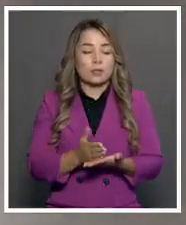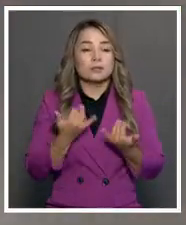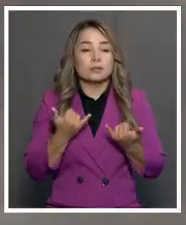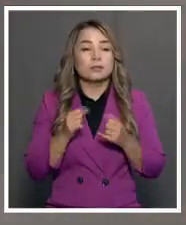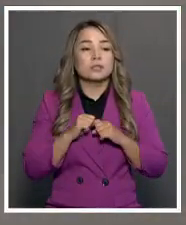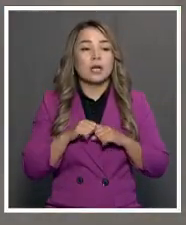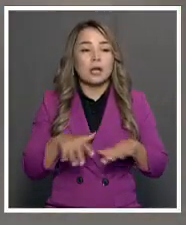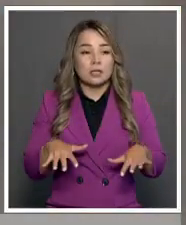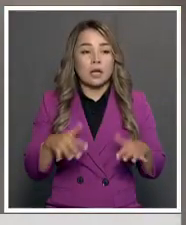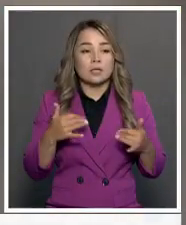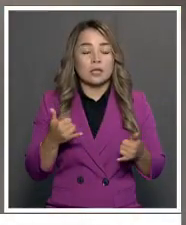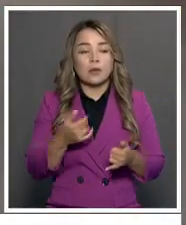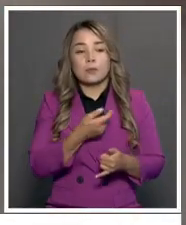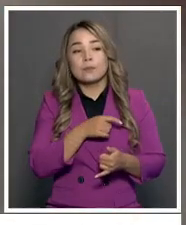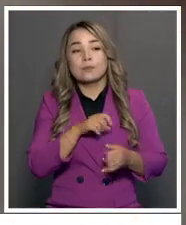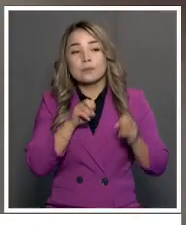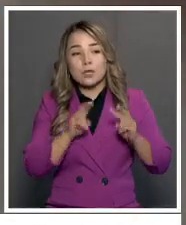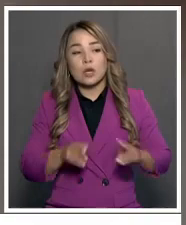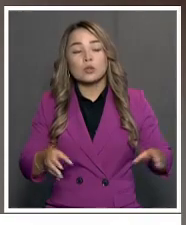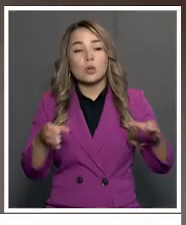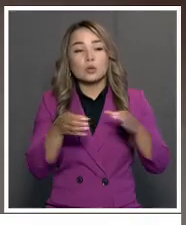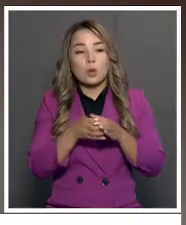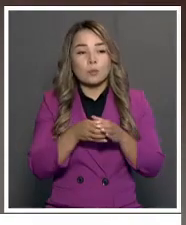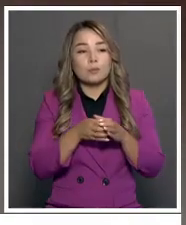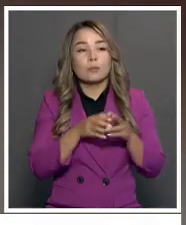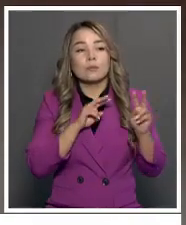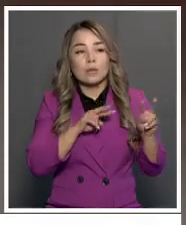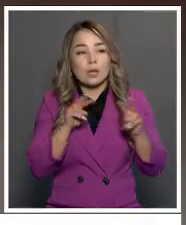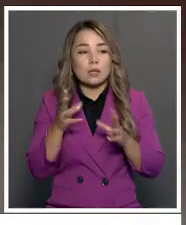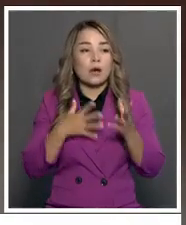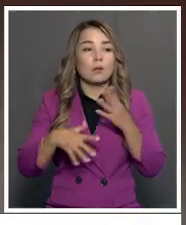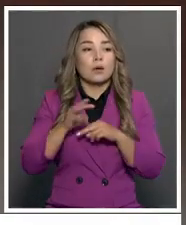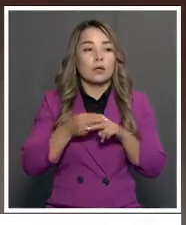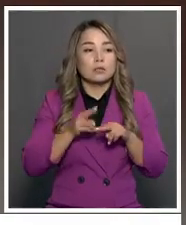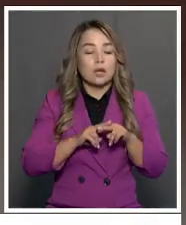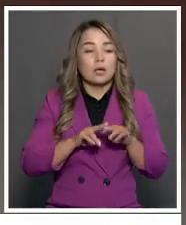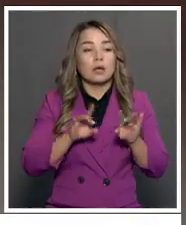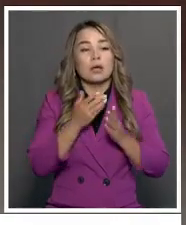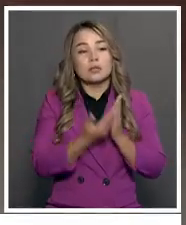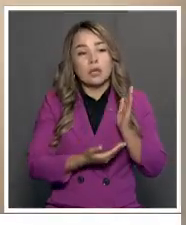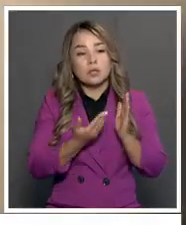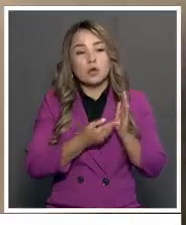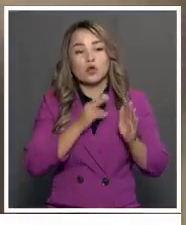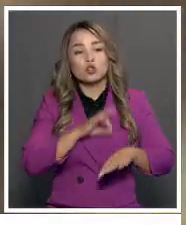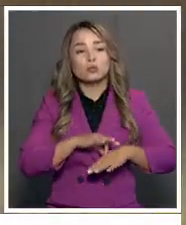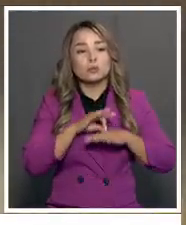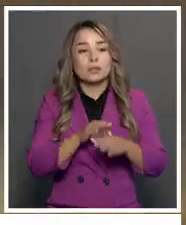мынау мобильді группамен біргелікті, барлығы түсіндіру жұмыстары жүргізілді.